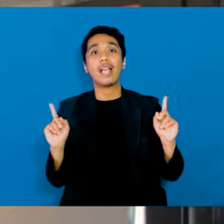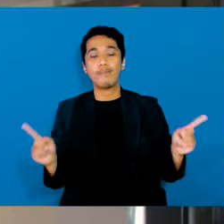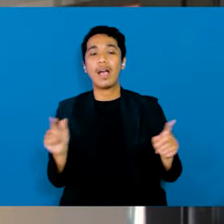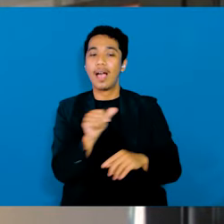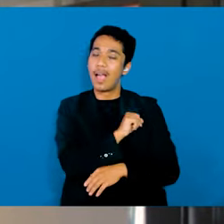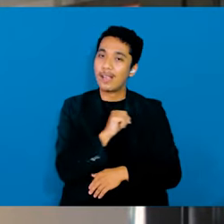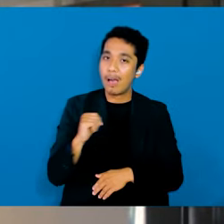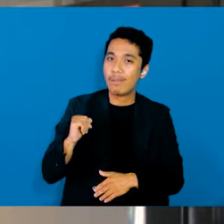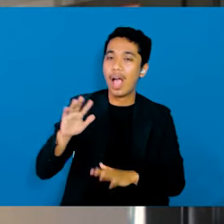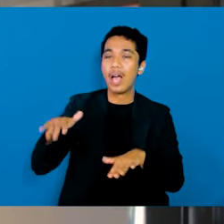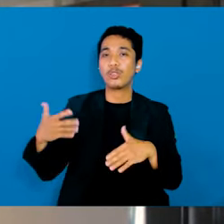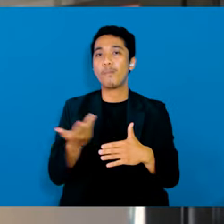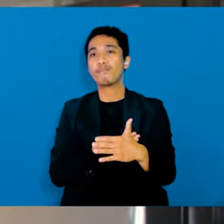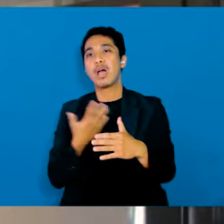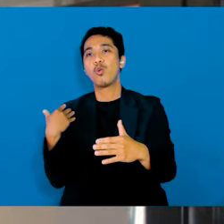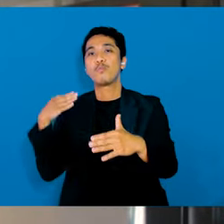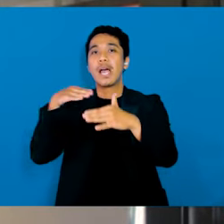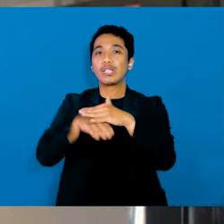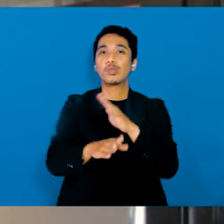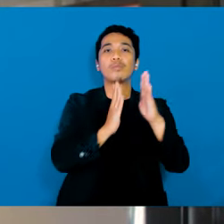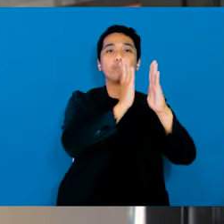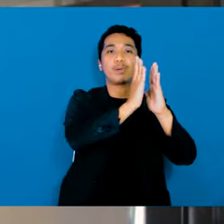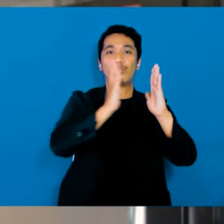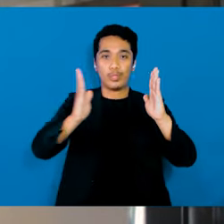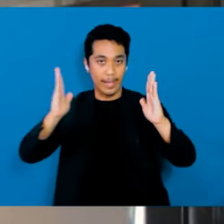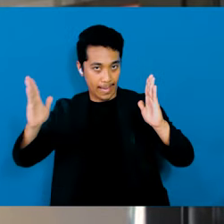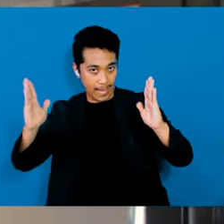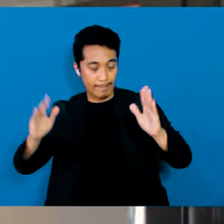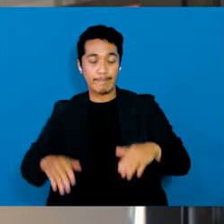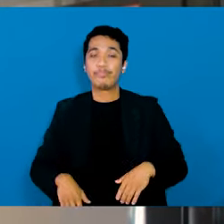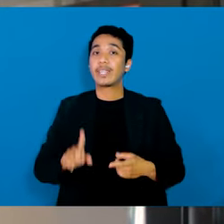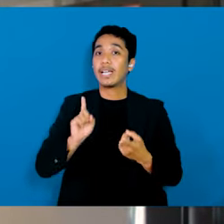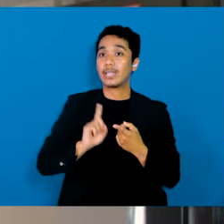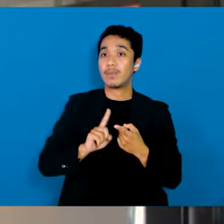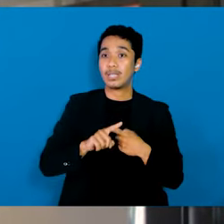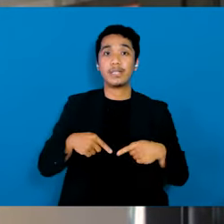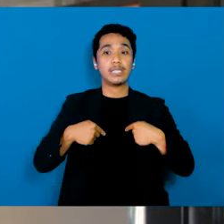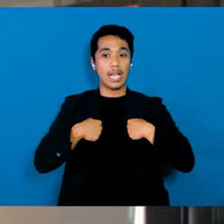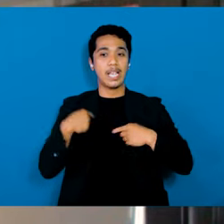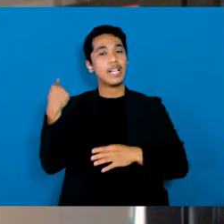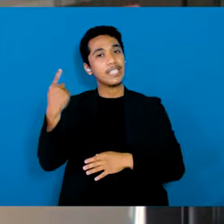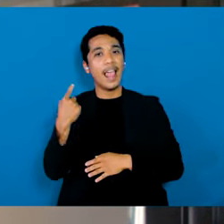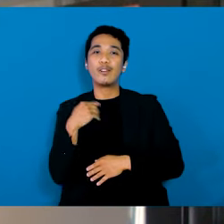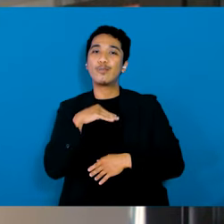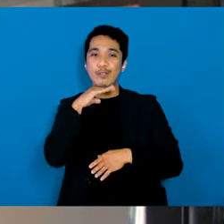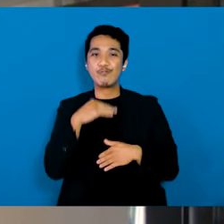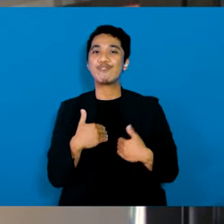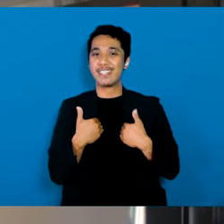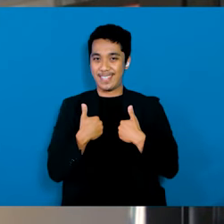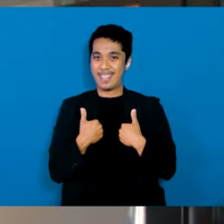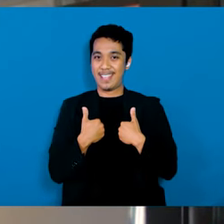gitu, ke perpustakaan. Itu bahkan teman-teman saya itu